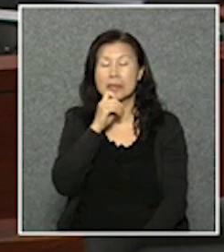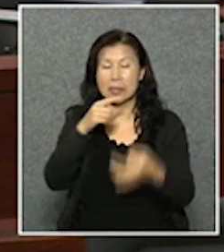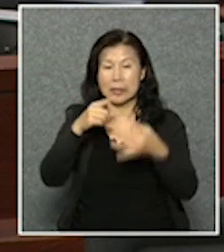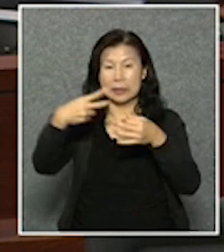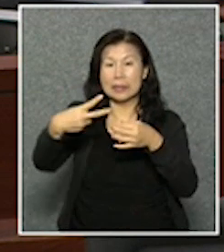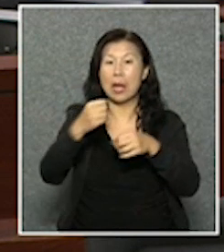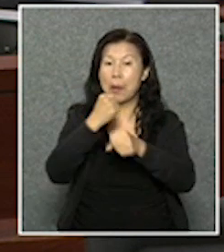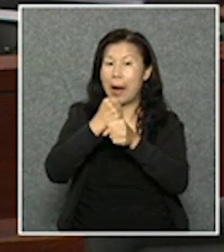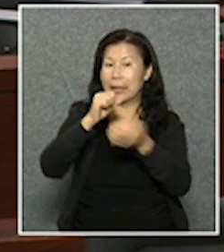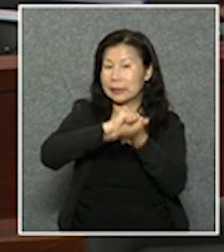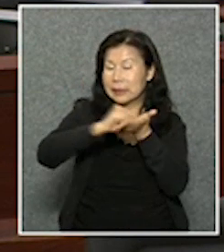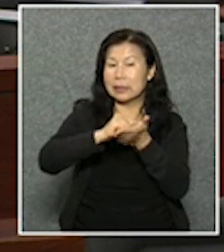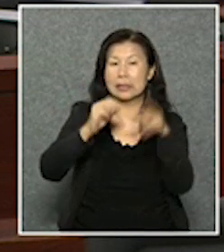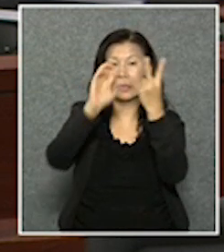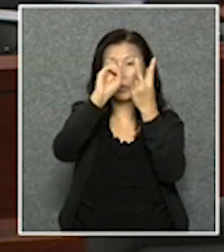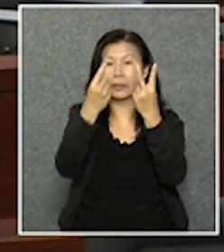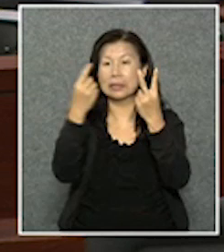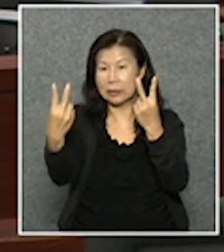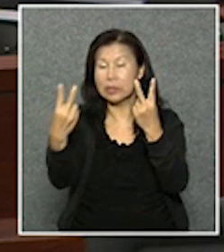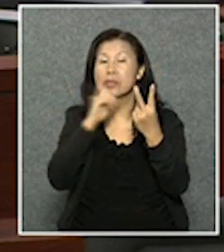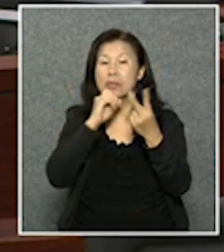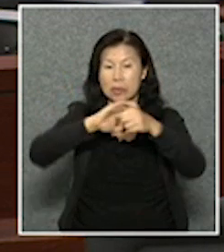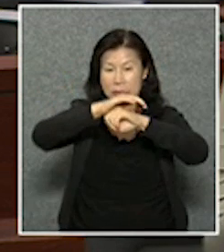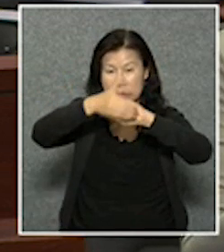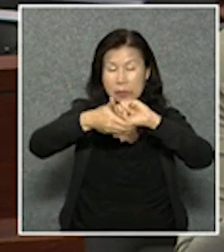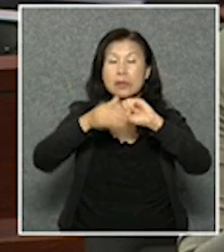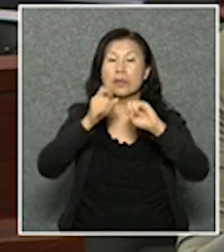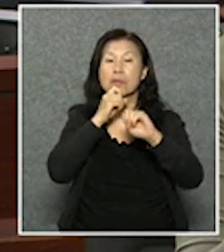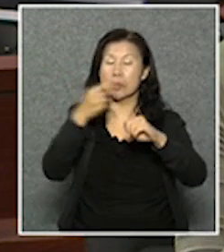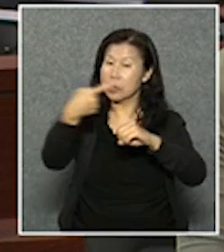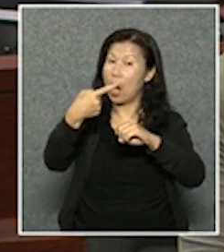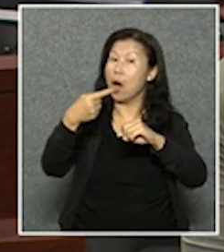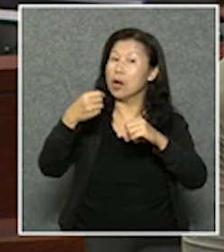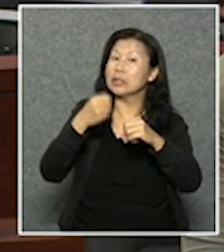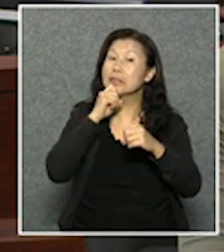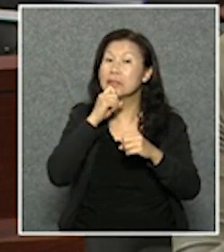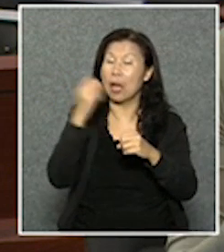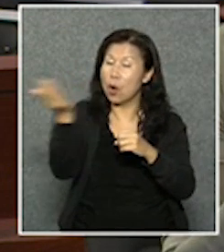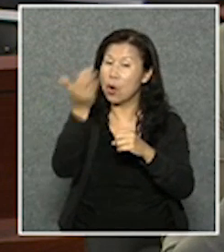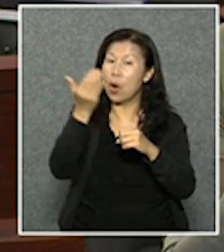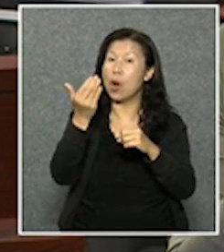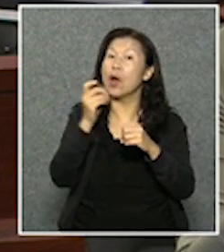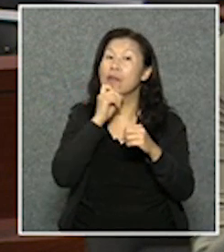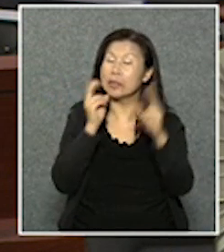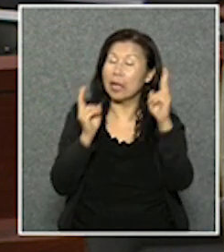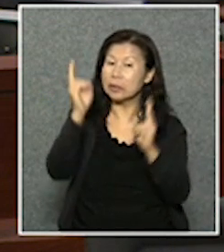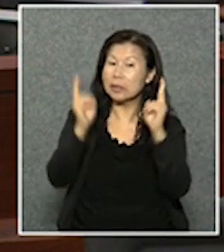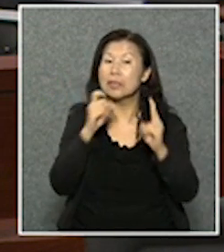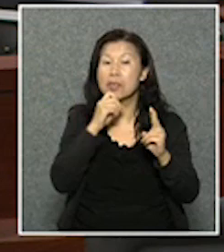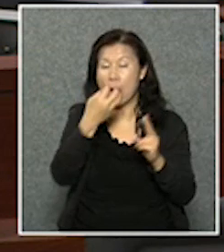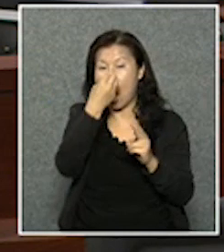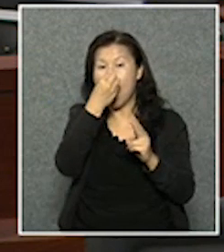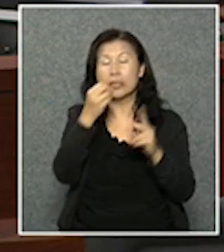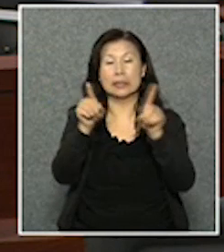達卡公布嘅2012年咧全球最佳旅遊城市的報告之中呢，咁香港在